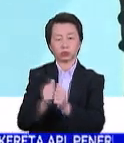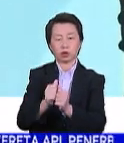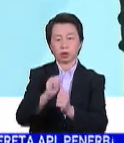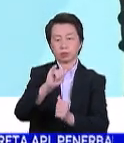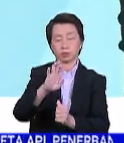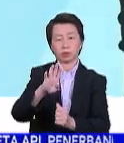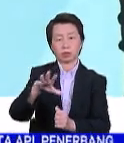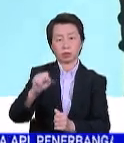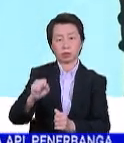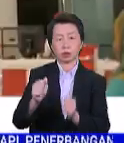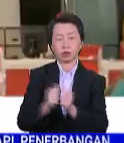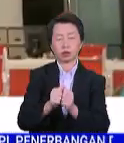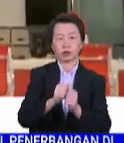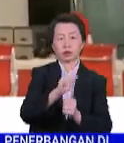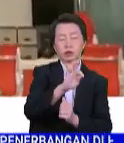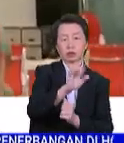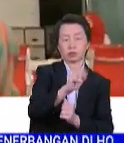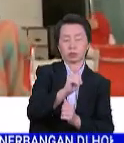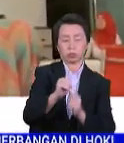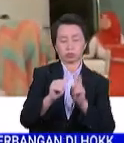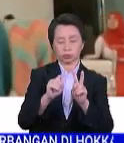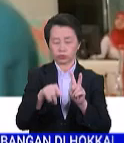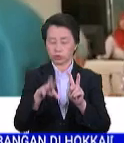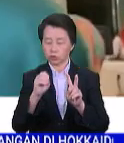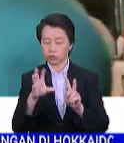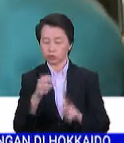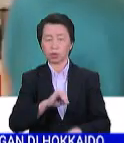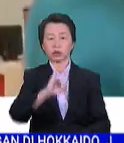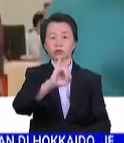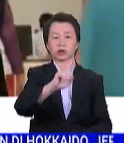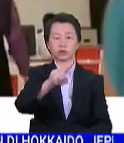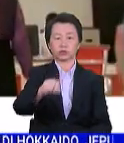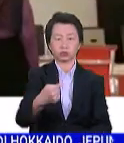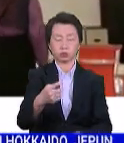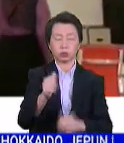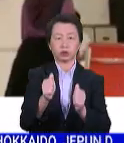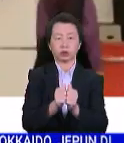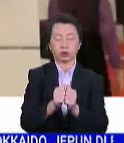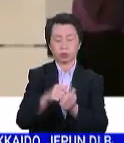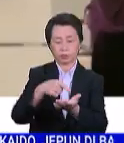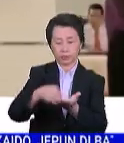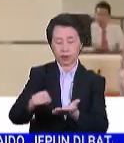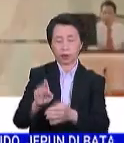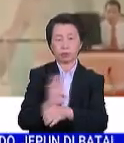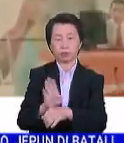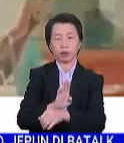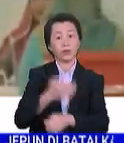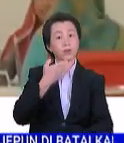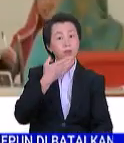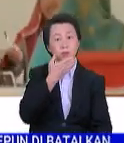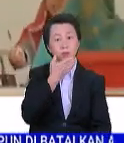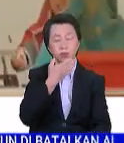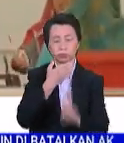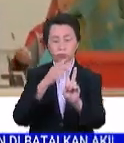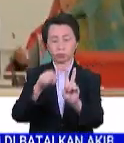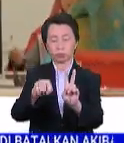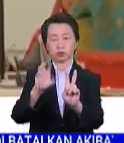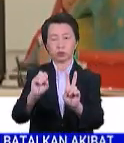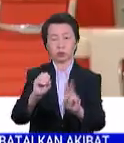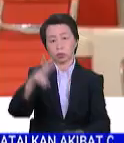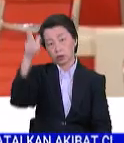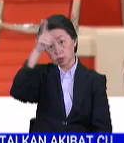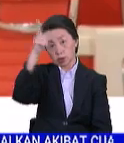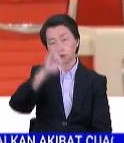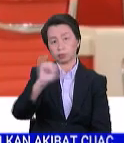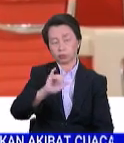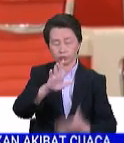IBS Promotion Fund 2.0 dan RM1 juta di bawah program pembiayaan usahawan muda 2.0. Kerajaan